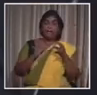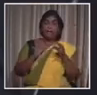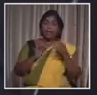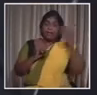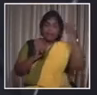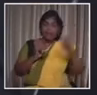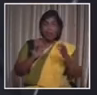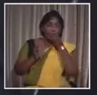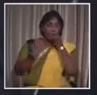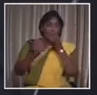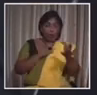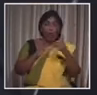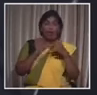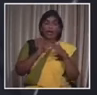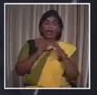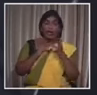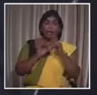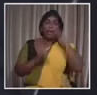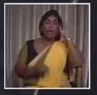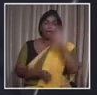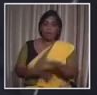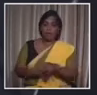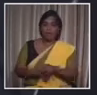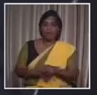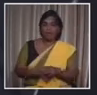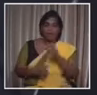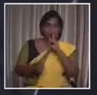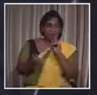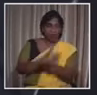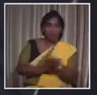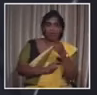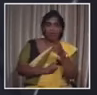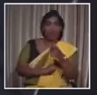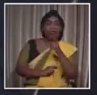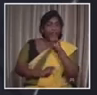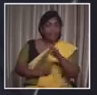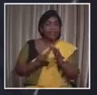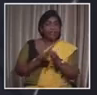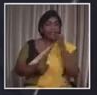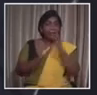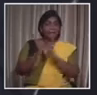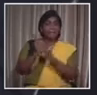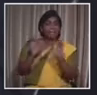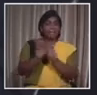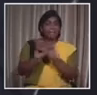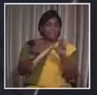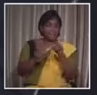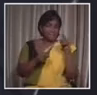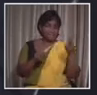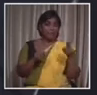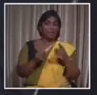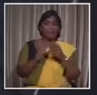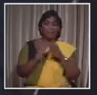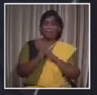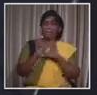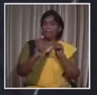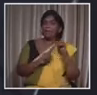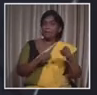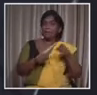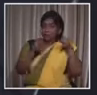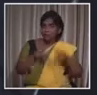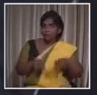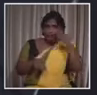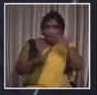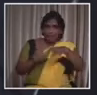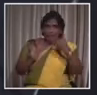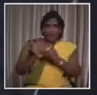මේ බෝම්බ කරු වෙච්ච ඉබ්‍රහීම්ගේ පුතා කියලා. මේක යට ගහන්න මේ කියන්නේ ජනාධිපති මාධ්‍යමේ ප්‍රෙස් එකේදී. එතකොට මෙච්චර සාක්ෂි